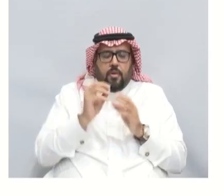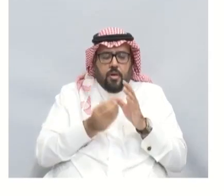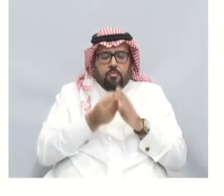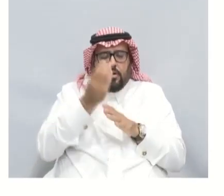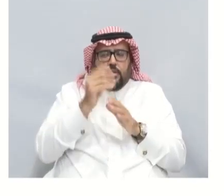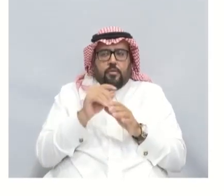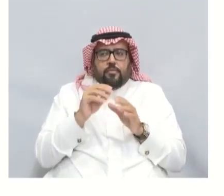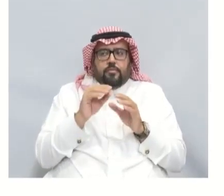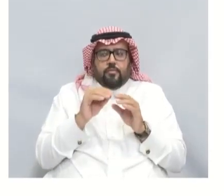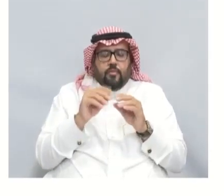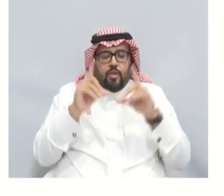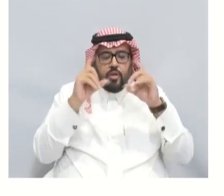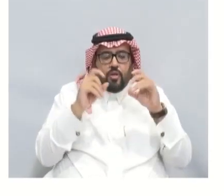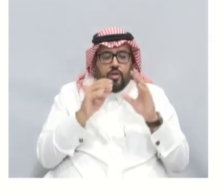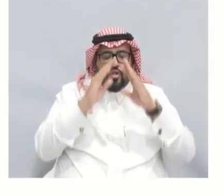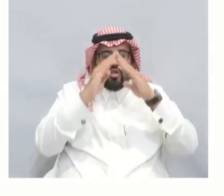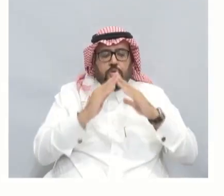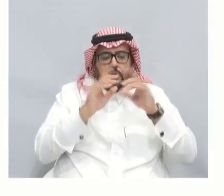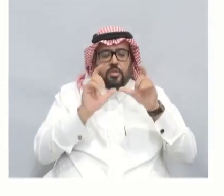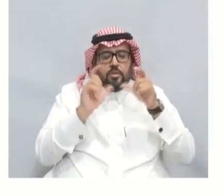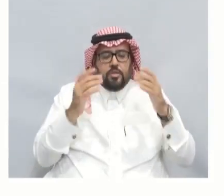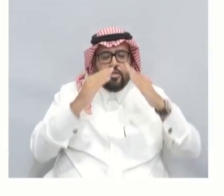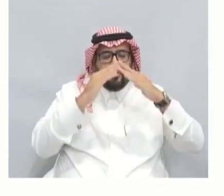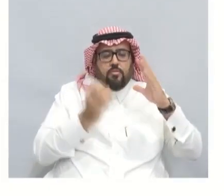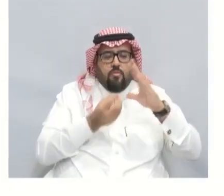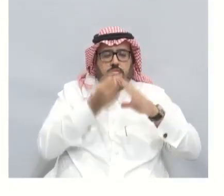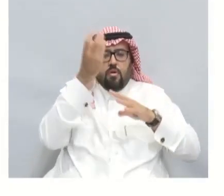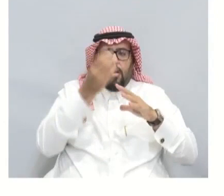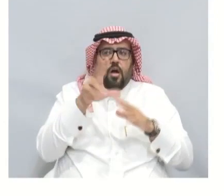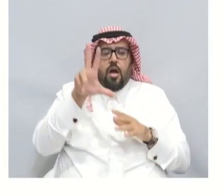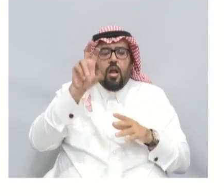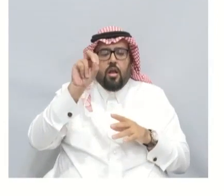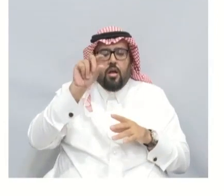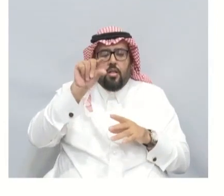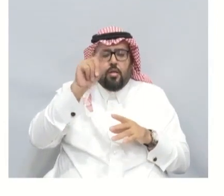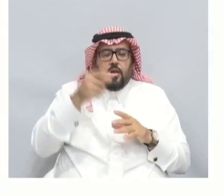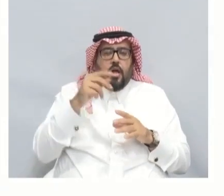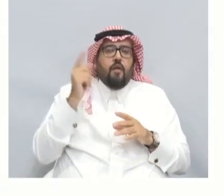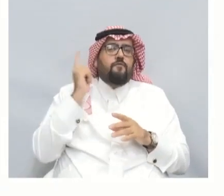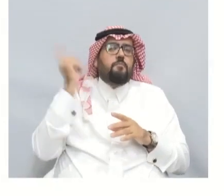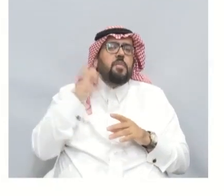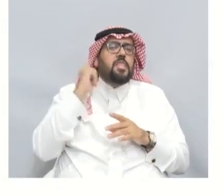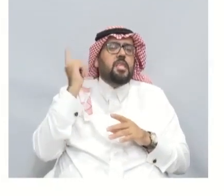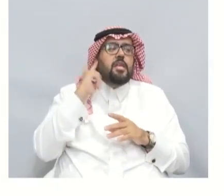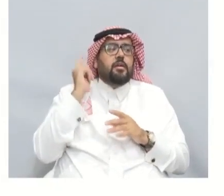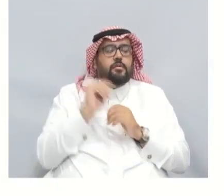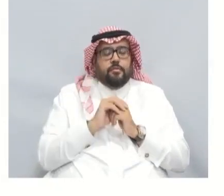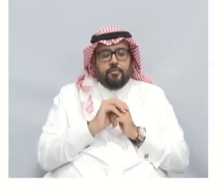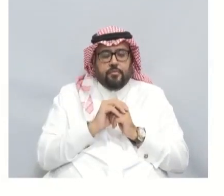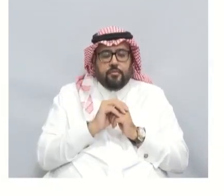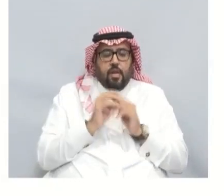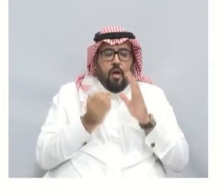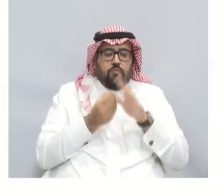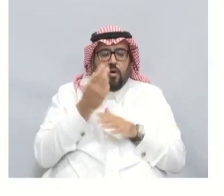والبراكين المخروطية لدينا صورة جبل، بركان جبل القدر بالمدينة المنورة. لدينا